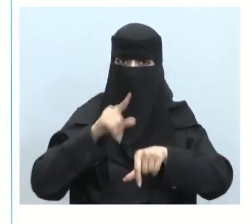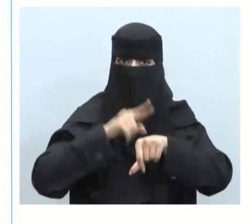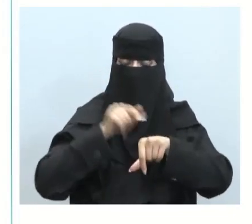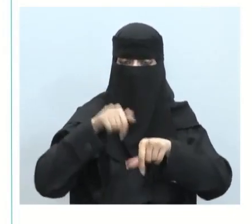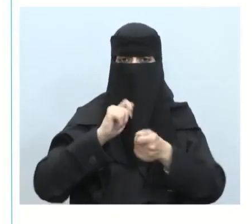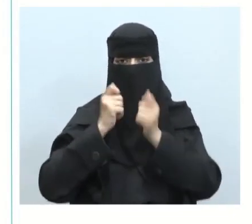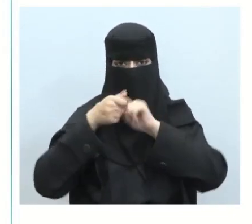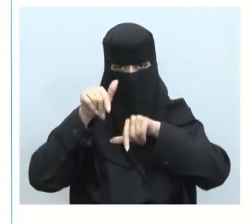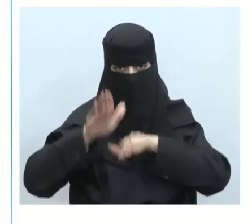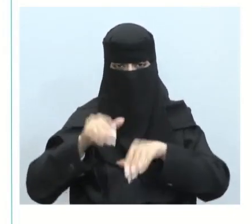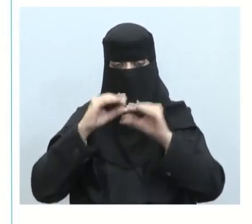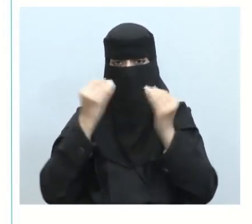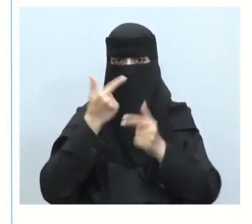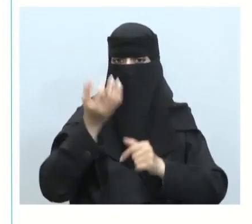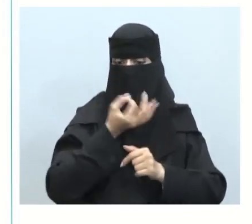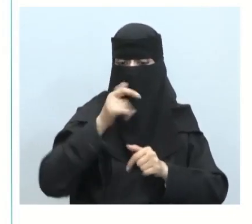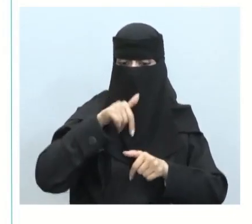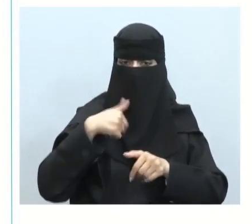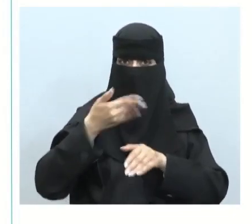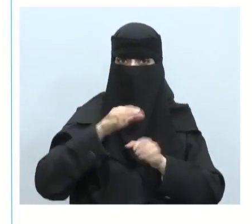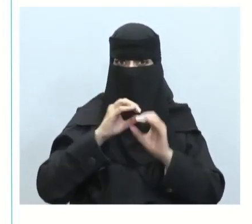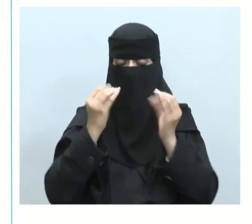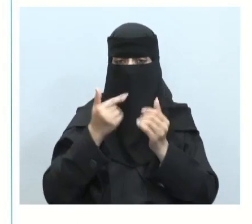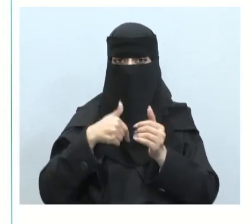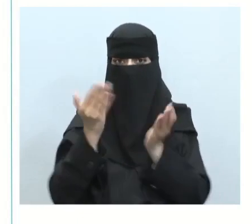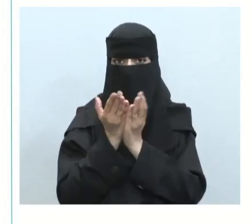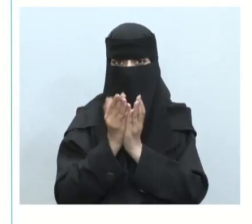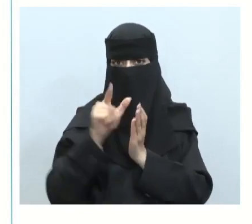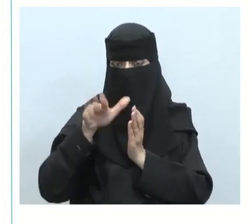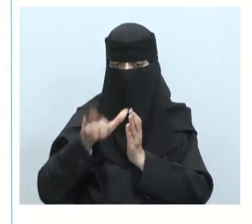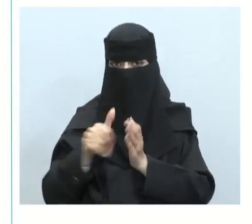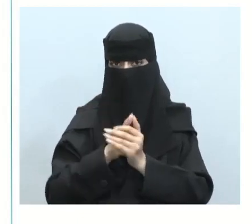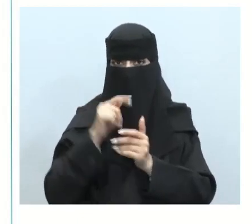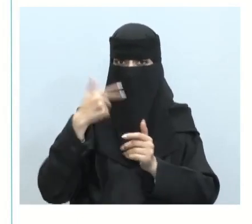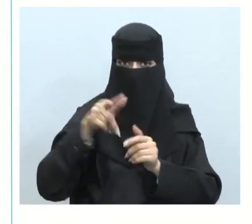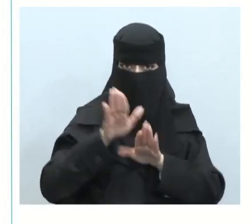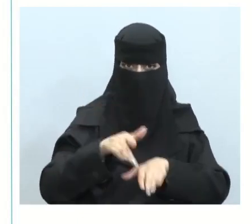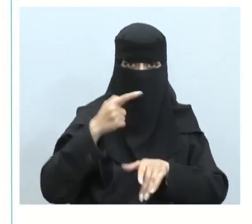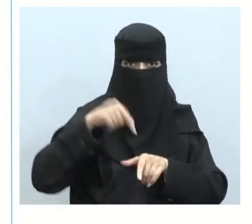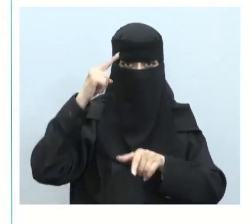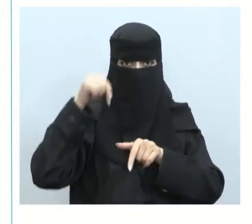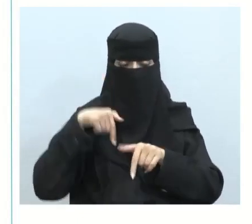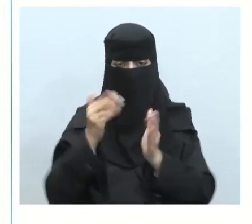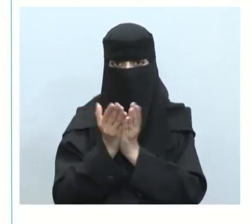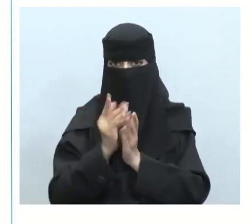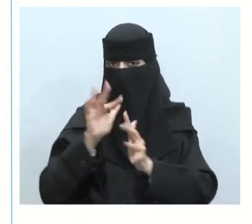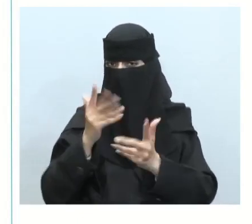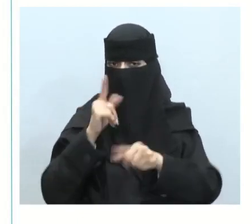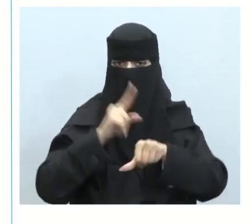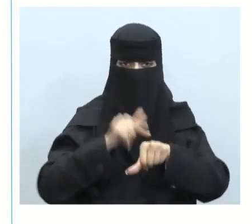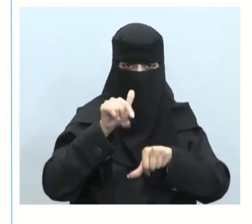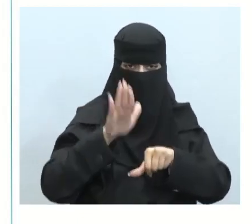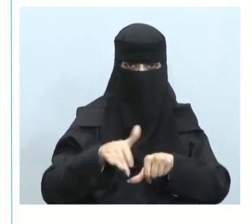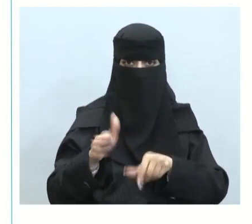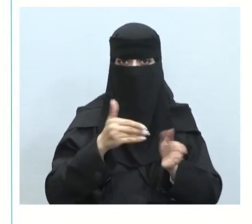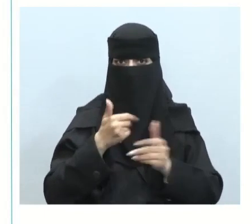هنالك تغير في الاداره وسنتحدث عن كل مدرسه وسنعرف من خلال المدرسه في اي حقبه زمنيه